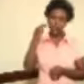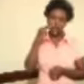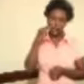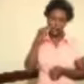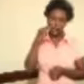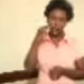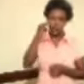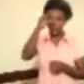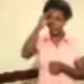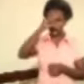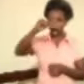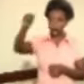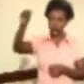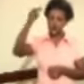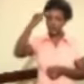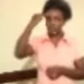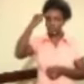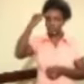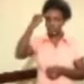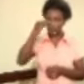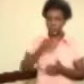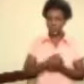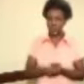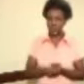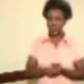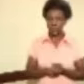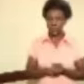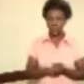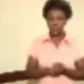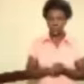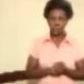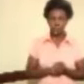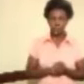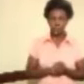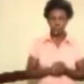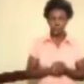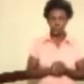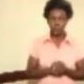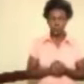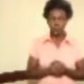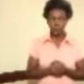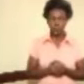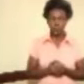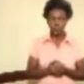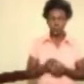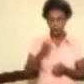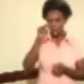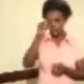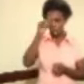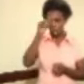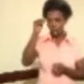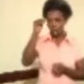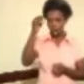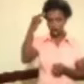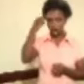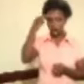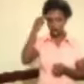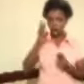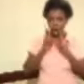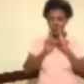axe justice, là, mais sécurité, nous pas... Mais M. Martelly, pour qu'on réponde, excusez-moi, Julien. Et nous allons faire, M.